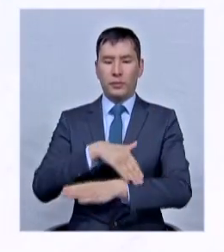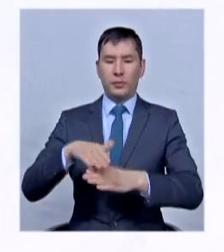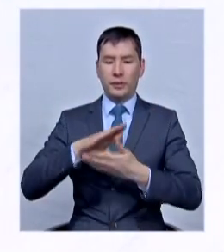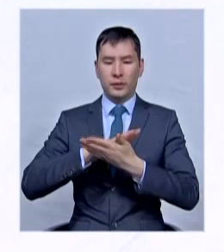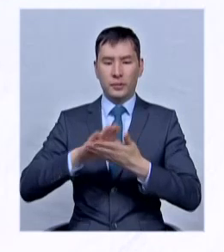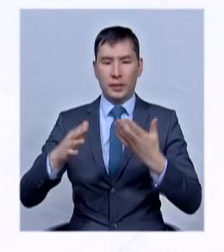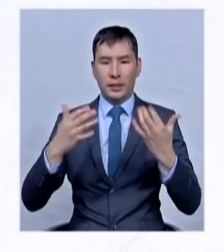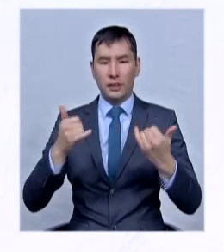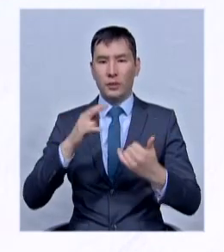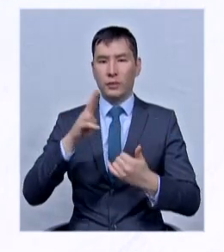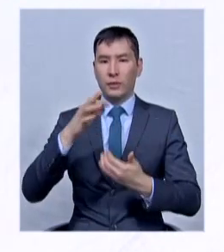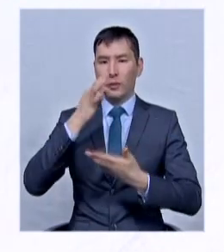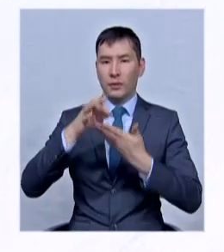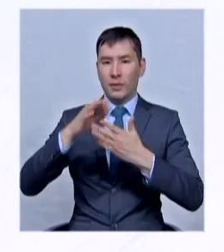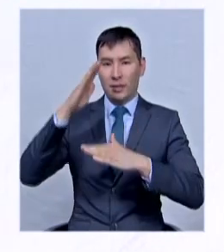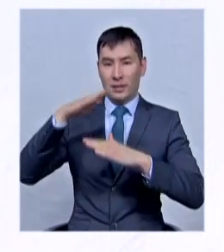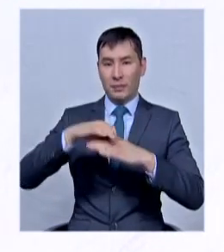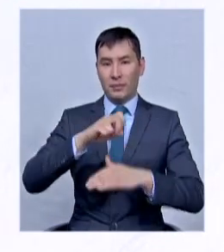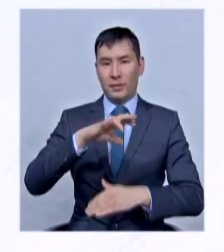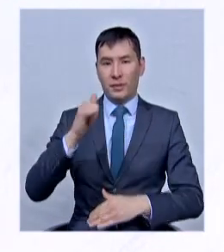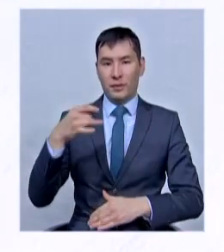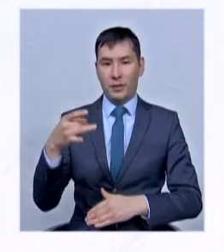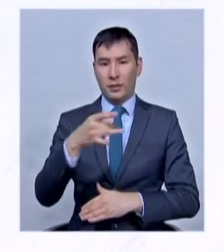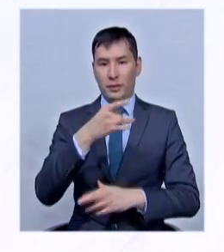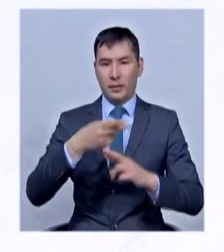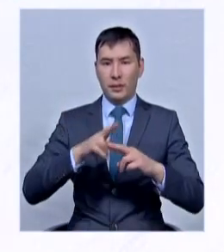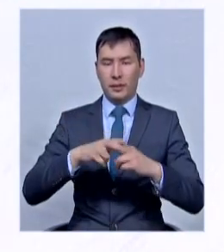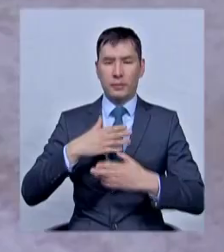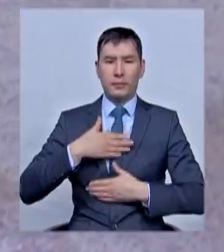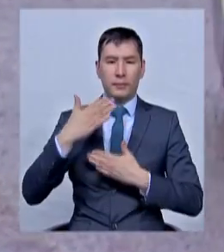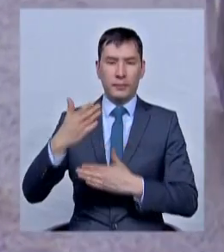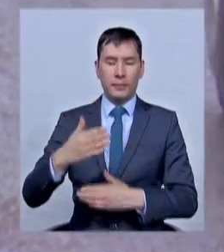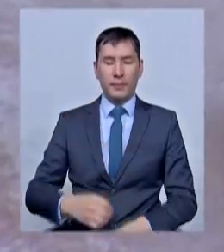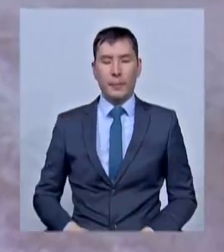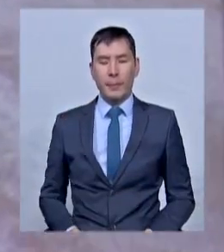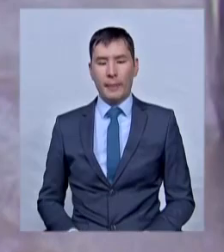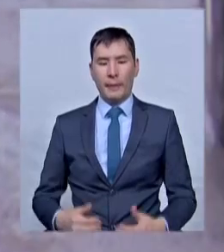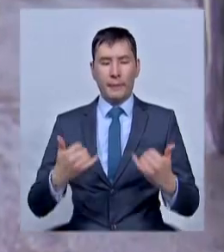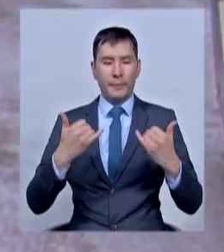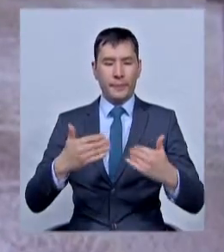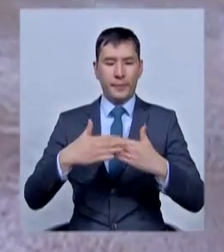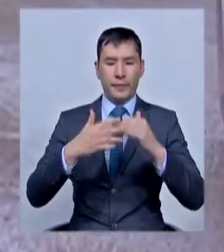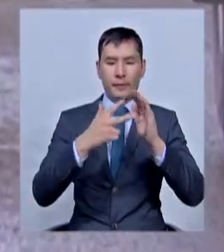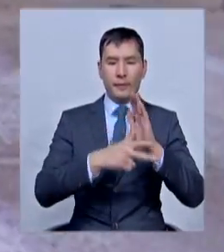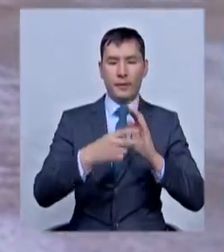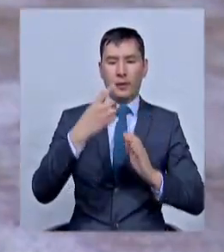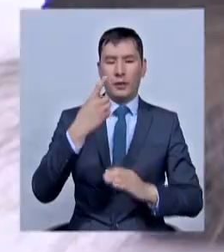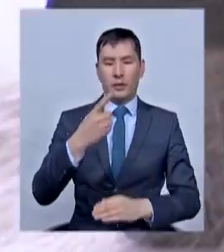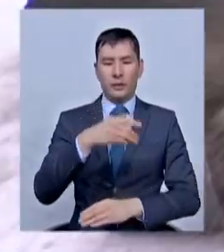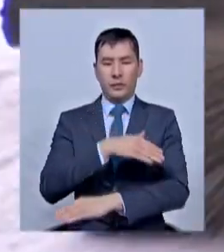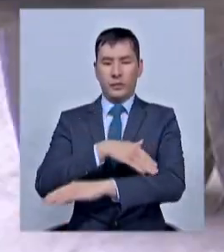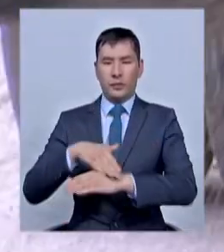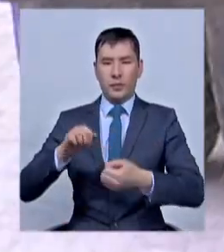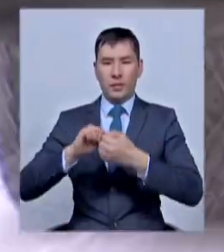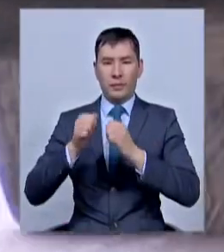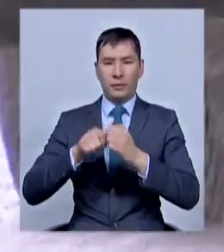осы әкімшіліктерімізге Алатау қалалық әкімшіліктің бәріне рахметімізді айтамыз. Бүгінде ауданның 81 көшесіне тас жол төселген. Бұл